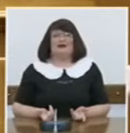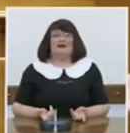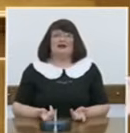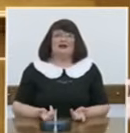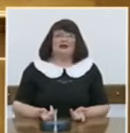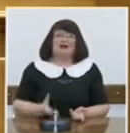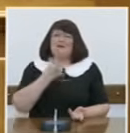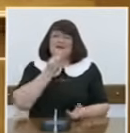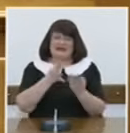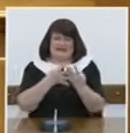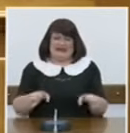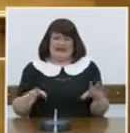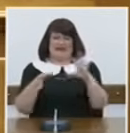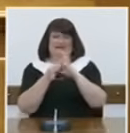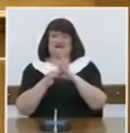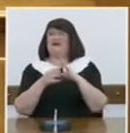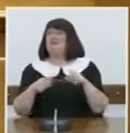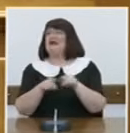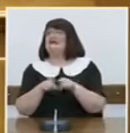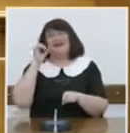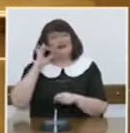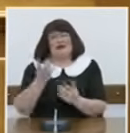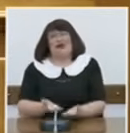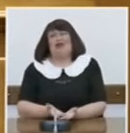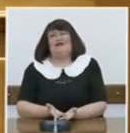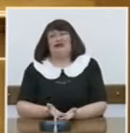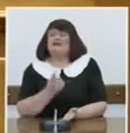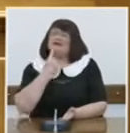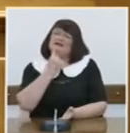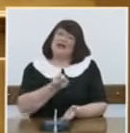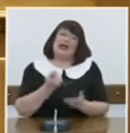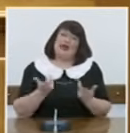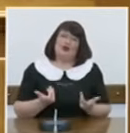κόμμα. Αυτό δεν καταλαβαίνετε. Λέω λοιπόν το εξής.